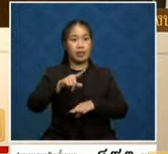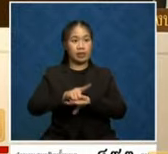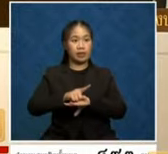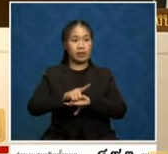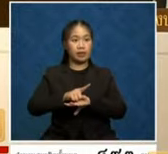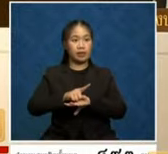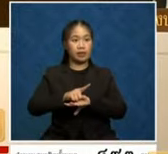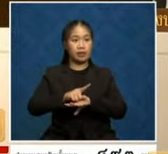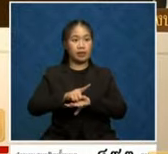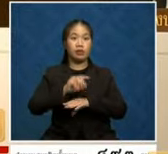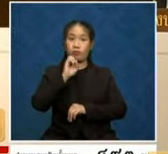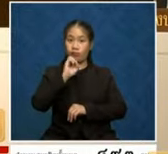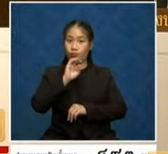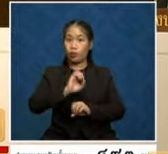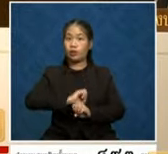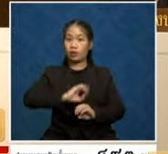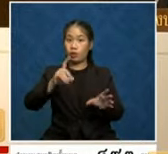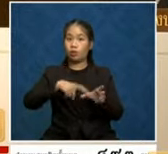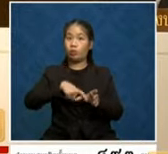าม